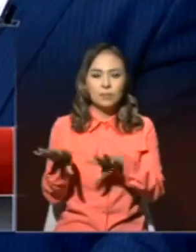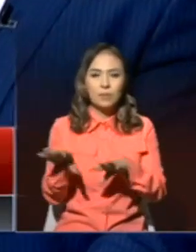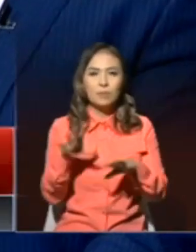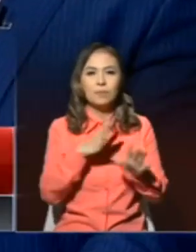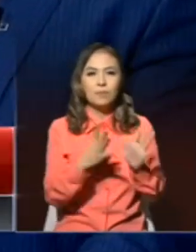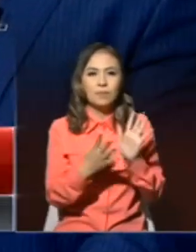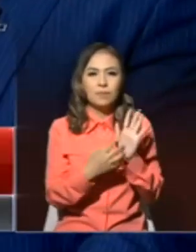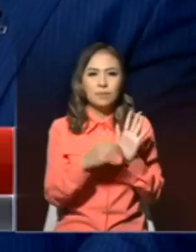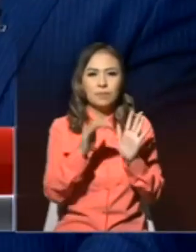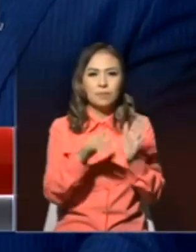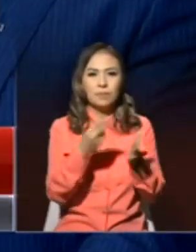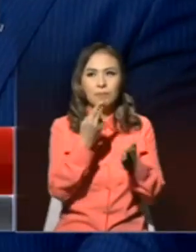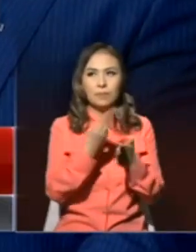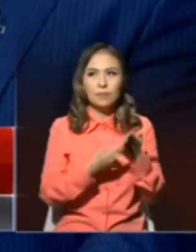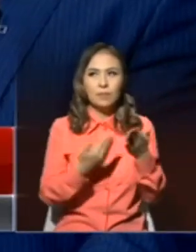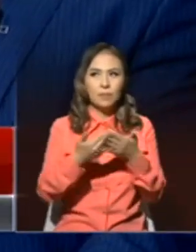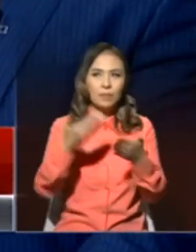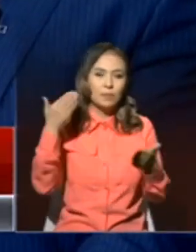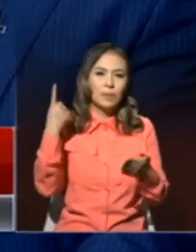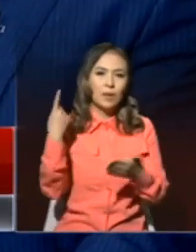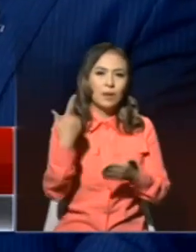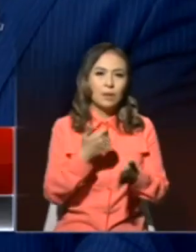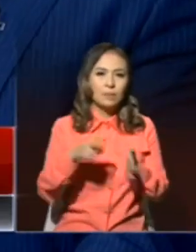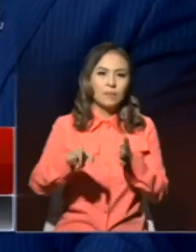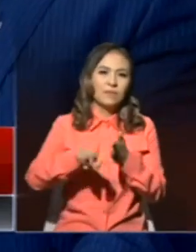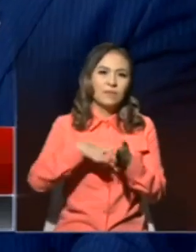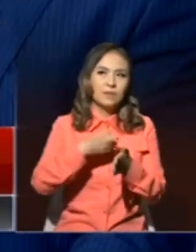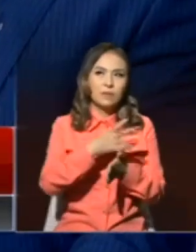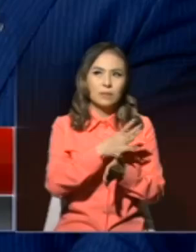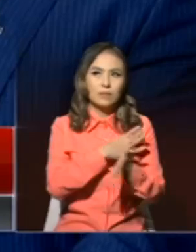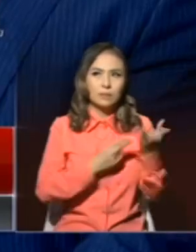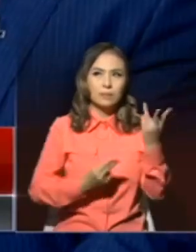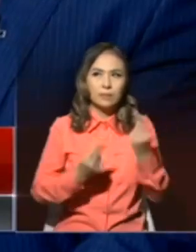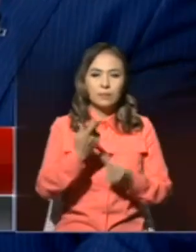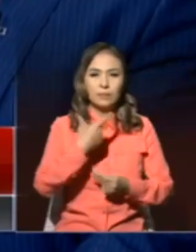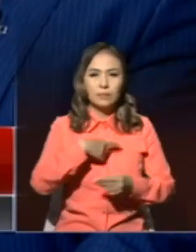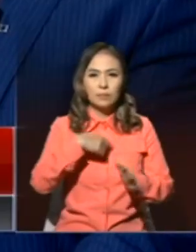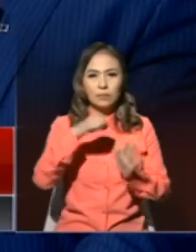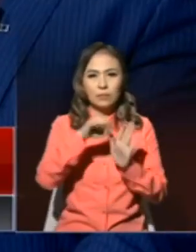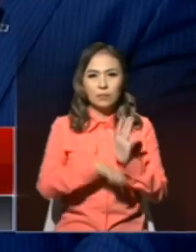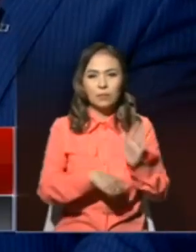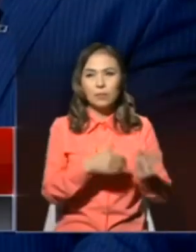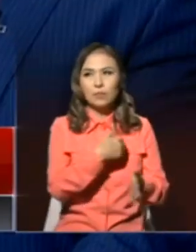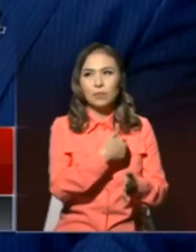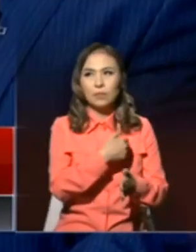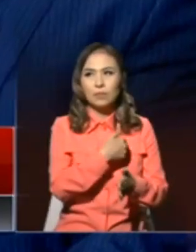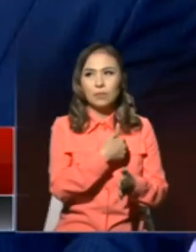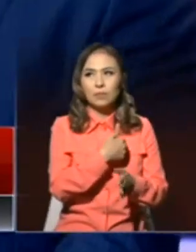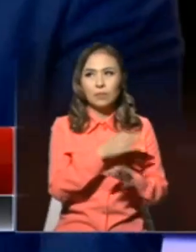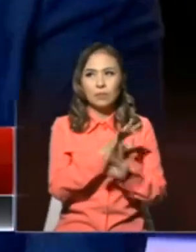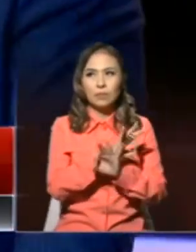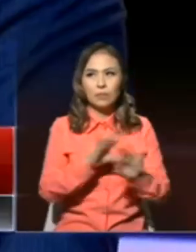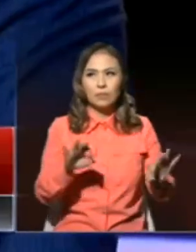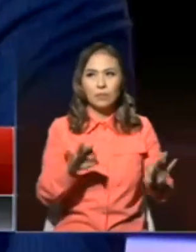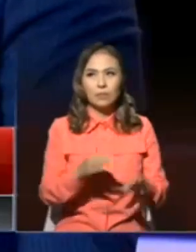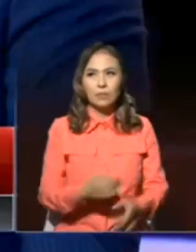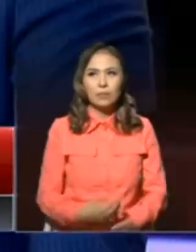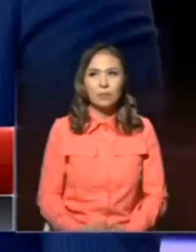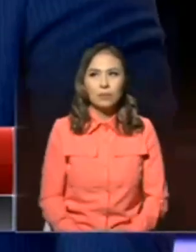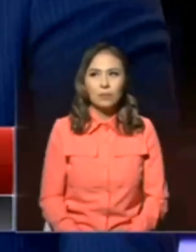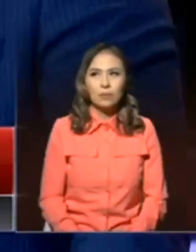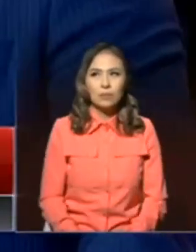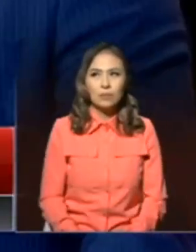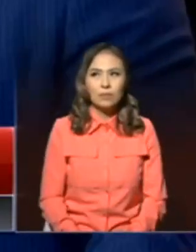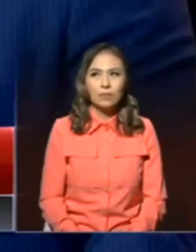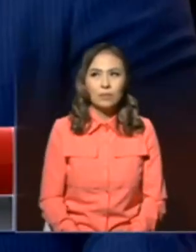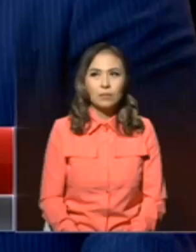теңге ұтылып, анау апта маған хат жазды. Мен өз-өзіме қол жұмсағым келіп жатыр деп. Керемет пе осы жұмыс, сізше?